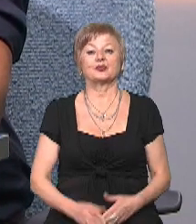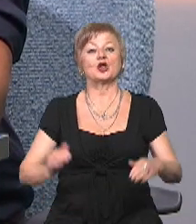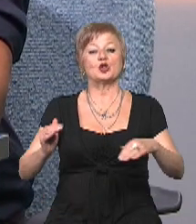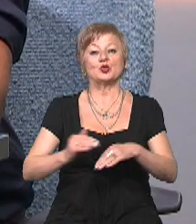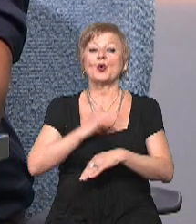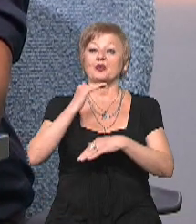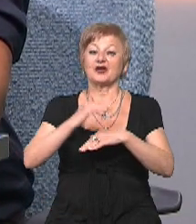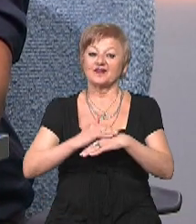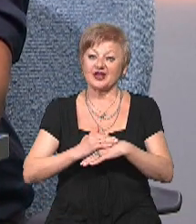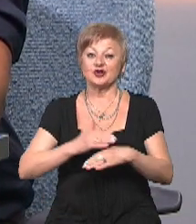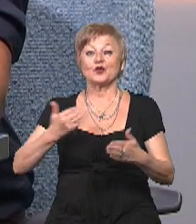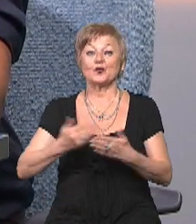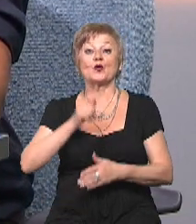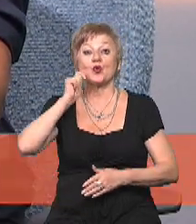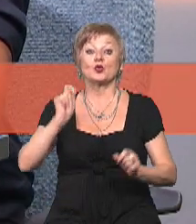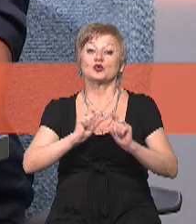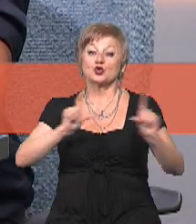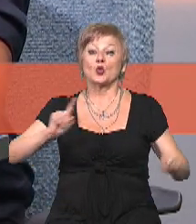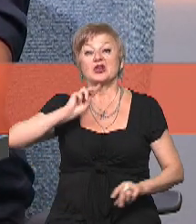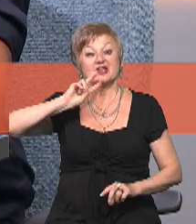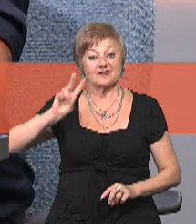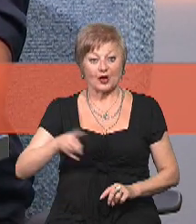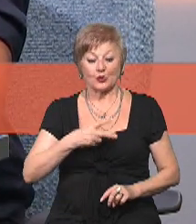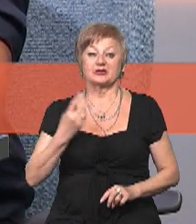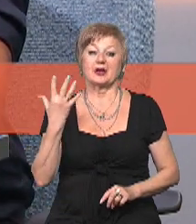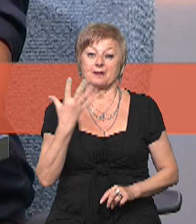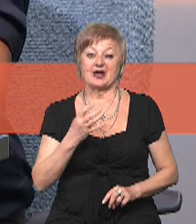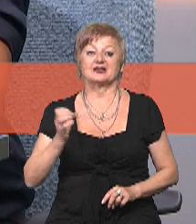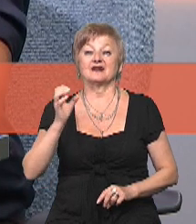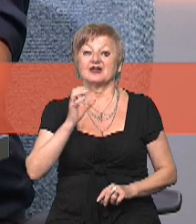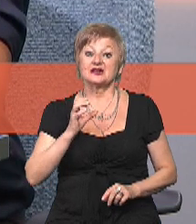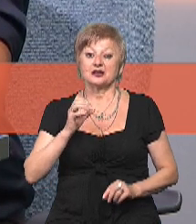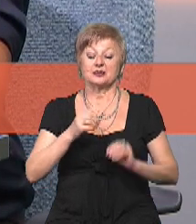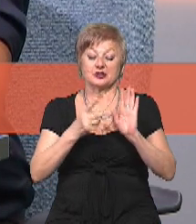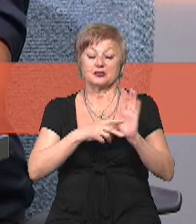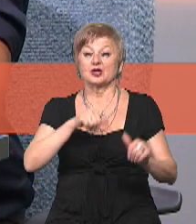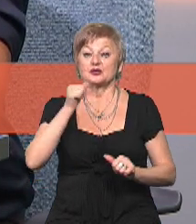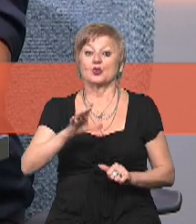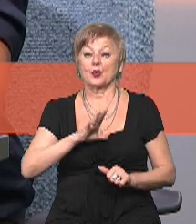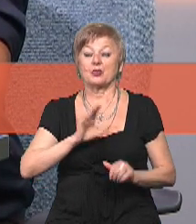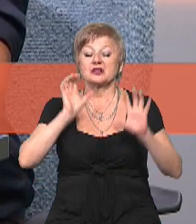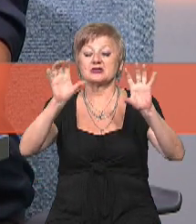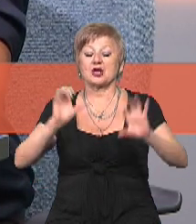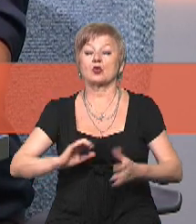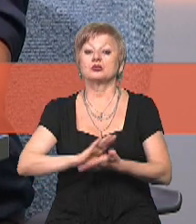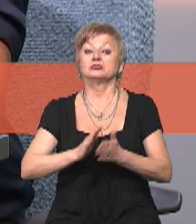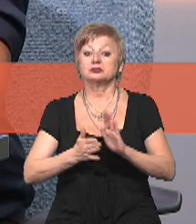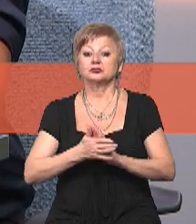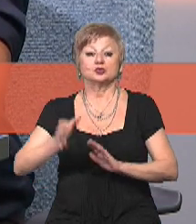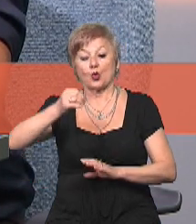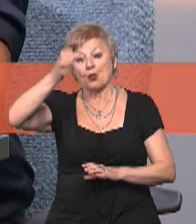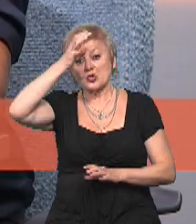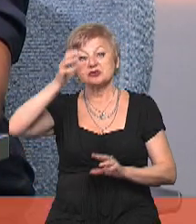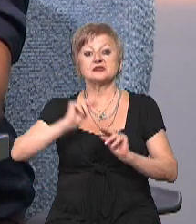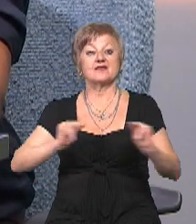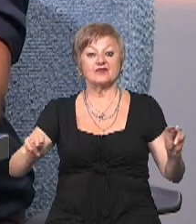Добрий вечір. Новій українській школі 2 роки. 5 вересня 2017 року був ухвалений закон про освіту, за яким почала